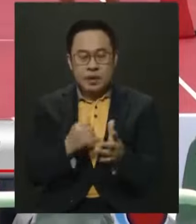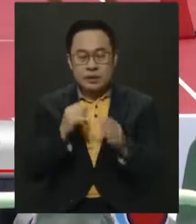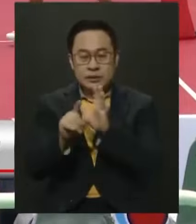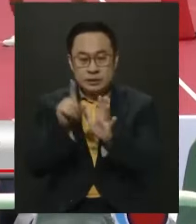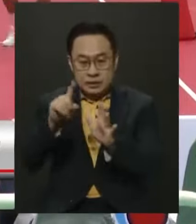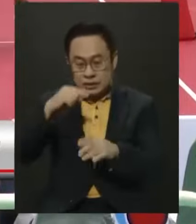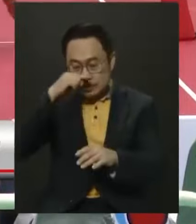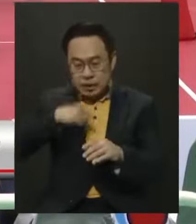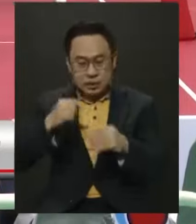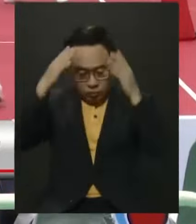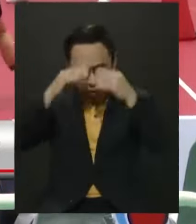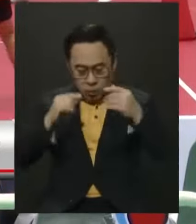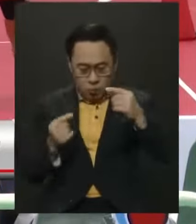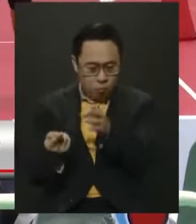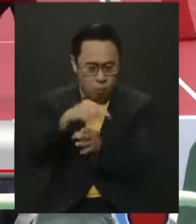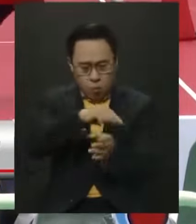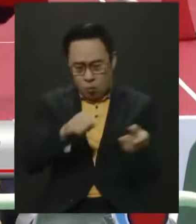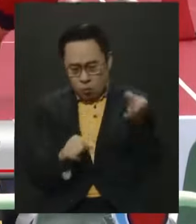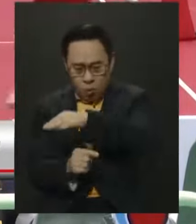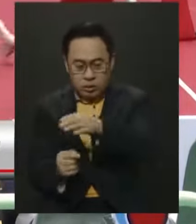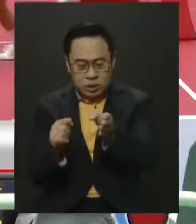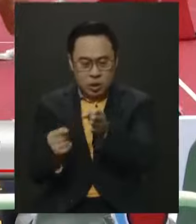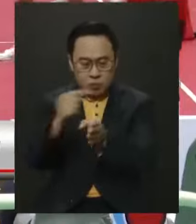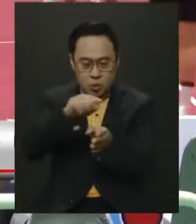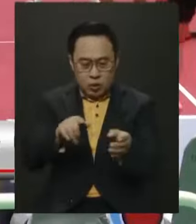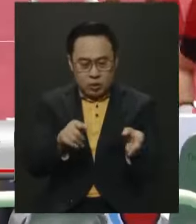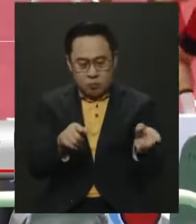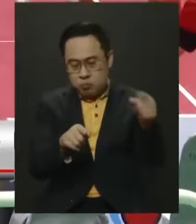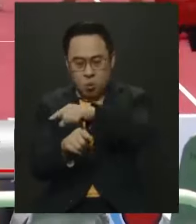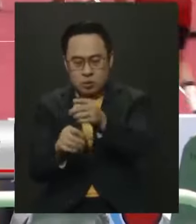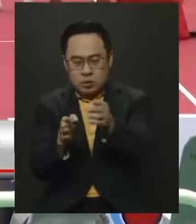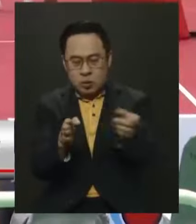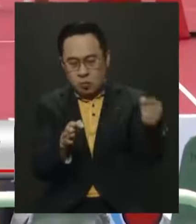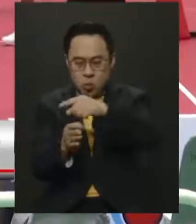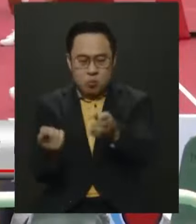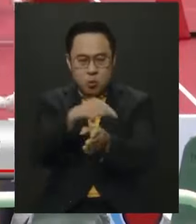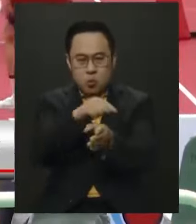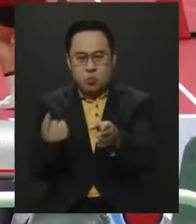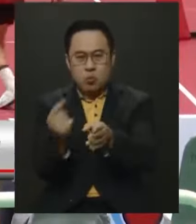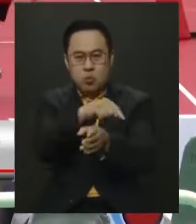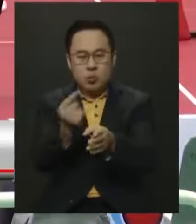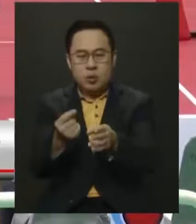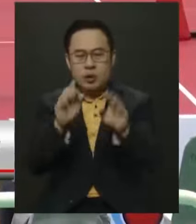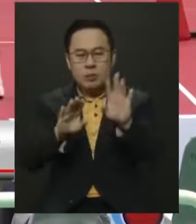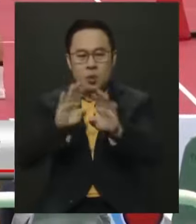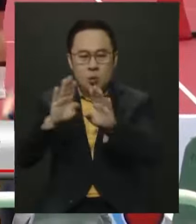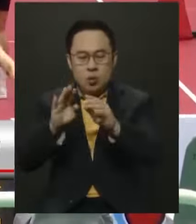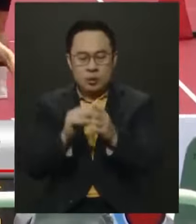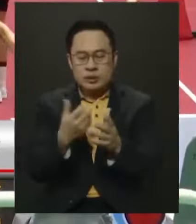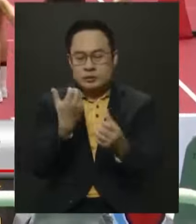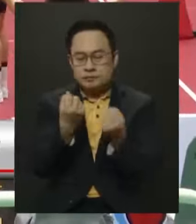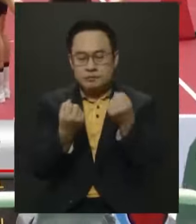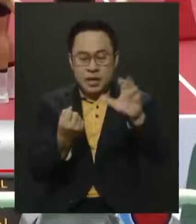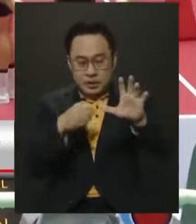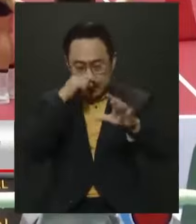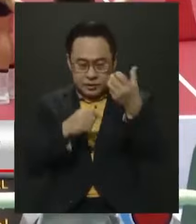แรกไทยกับเวียดนามสู้กันอย่างสูสีนะครับสาวไทยเนี่ยเบียดเอาชนะไปได้ก่อน15-13ครับแต่ว่าเซต2เนี่ยเวียดนามก็